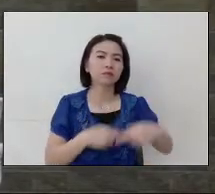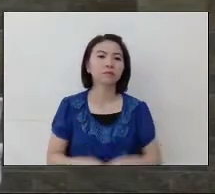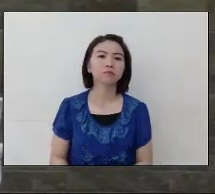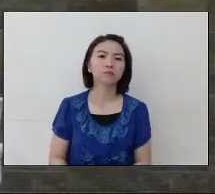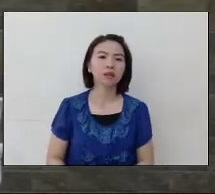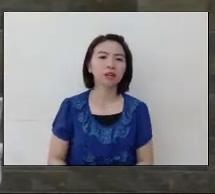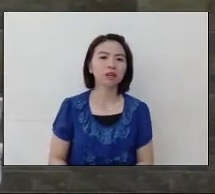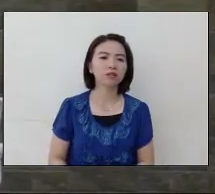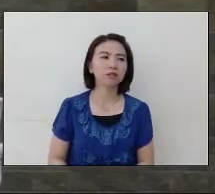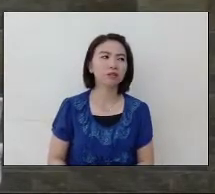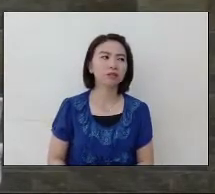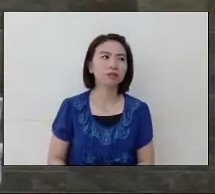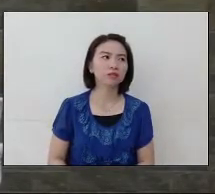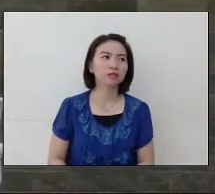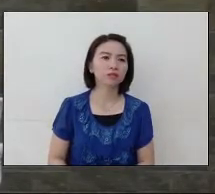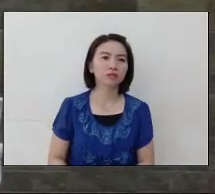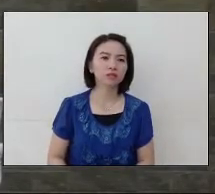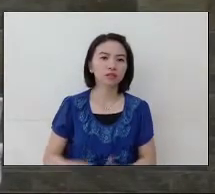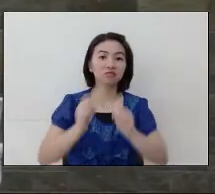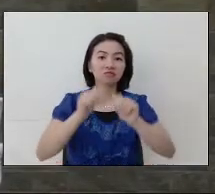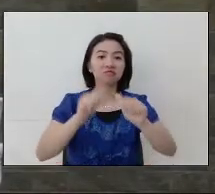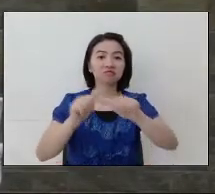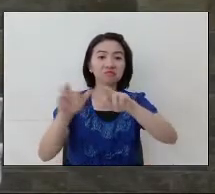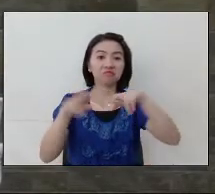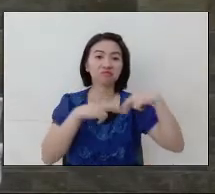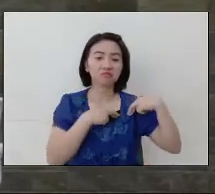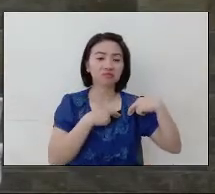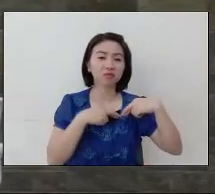Tinatanggap. May natututunan, tinatanggap. Accumulation.